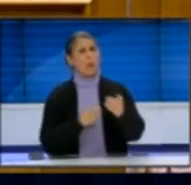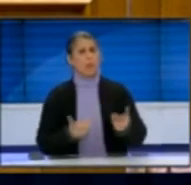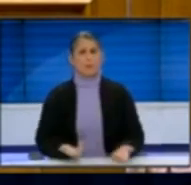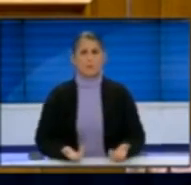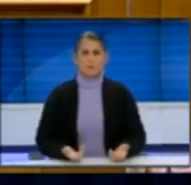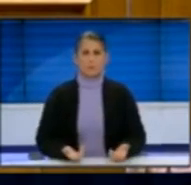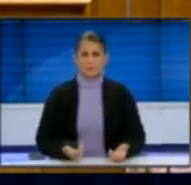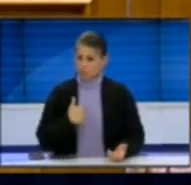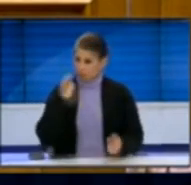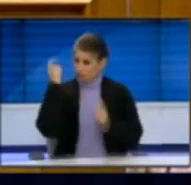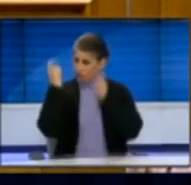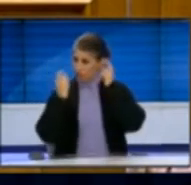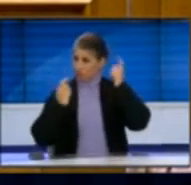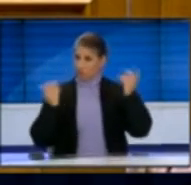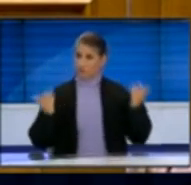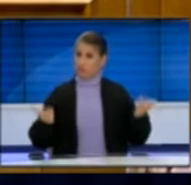Και αναρωτιέμαι,